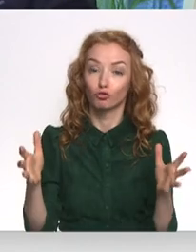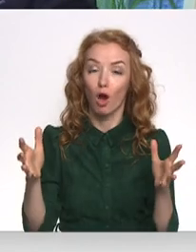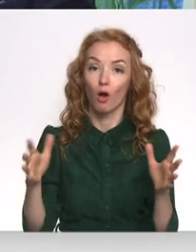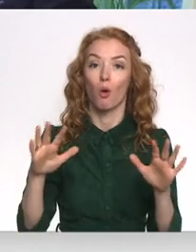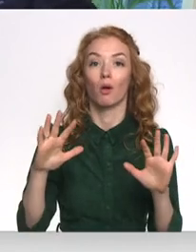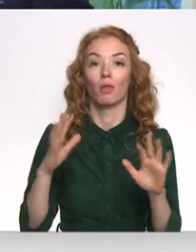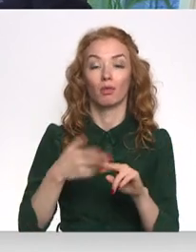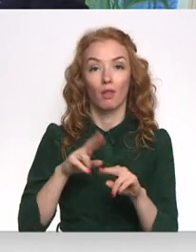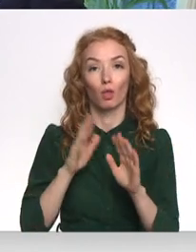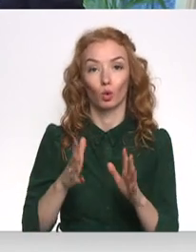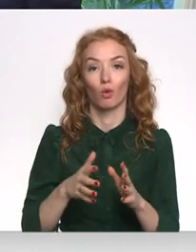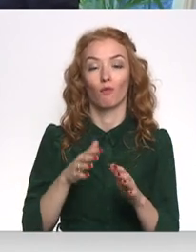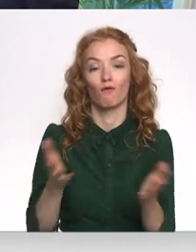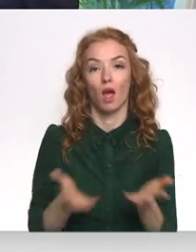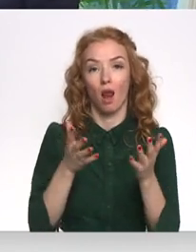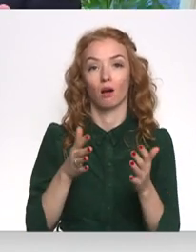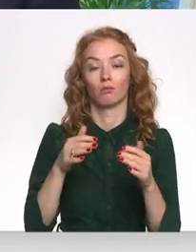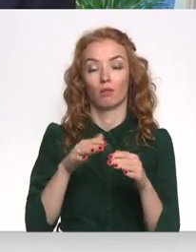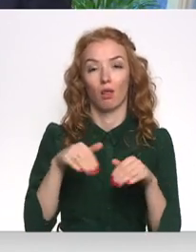savukārt būtu vieglāk lēmumus pieņemt Saeimā.